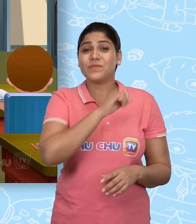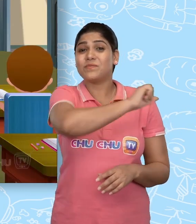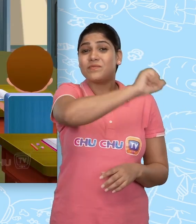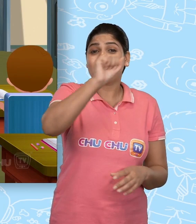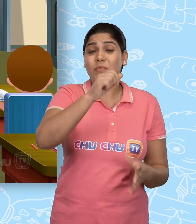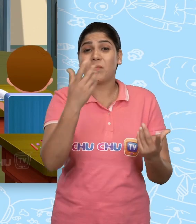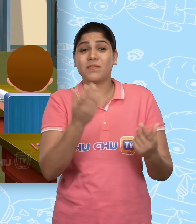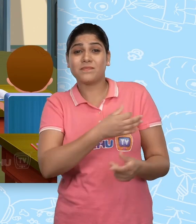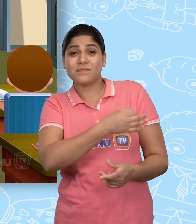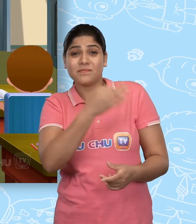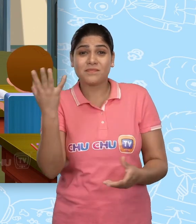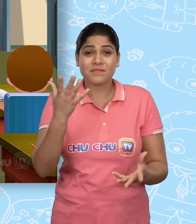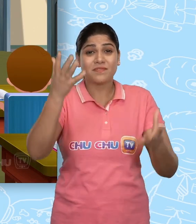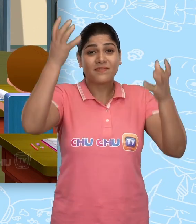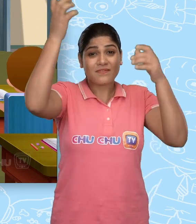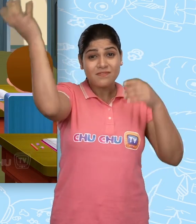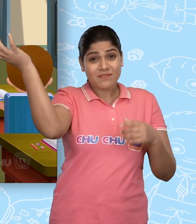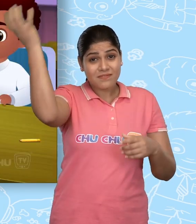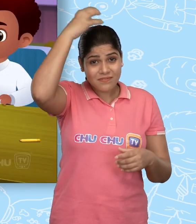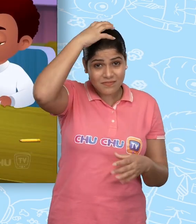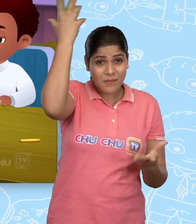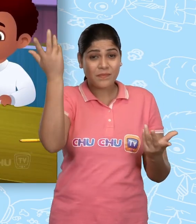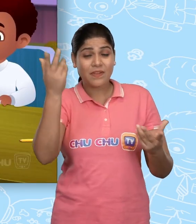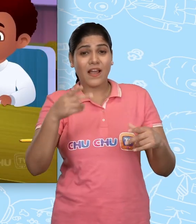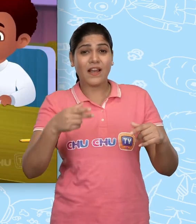तुम सबको मिलेगी खास टोपी और औजार